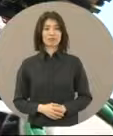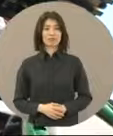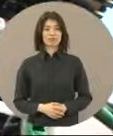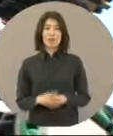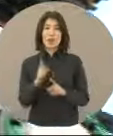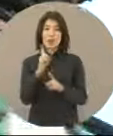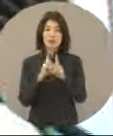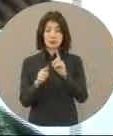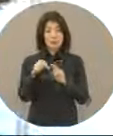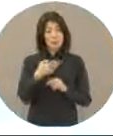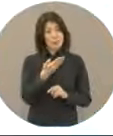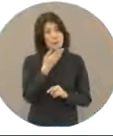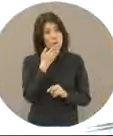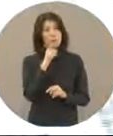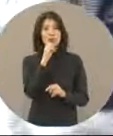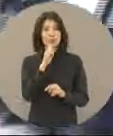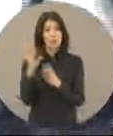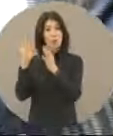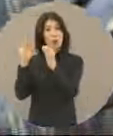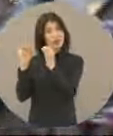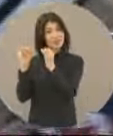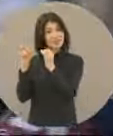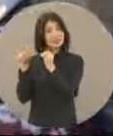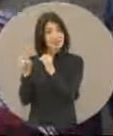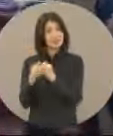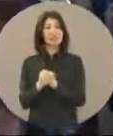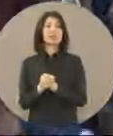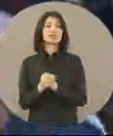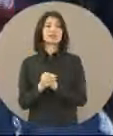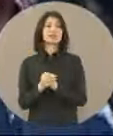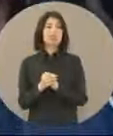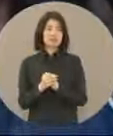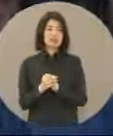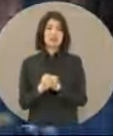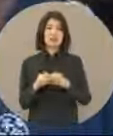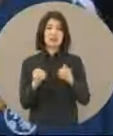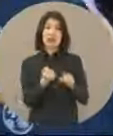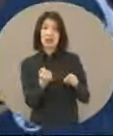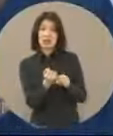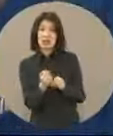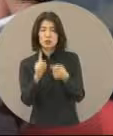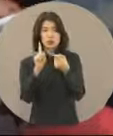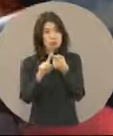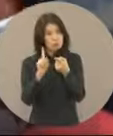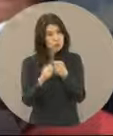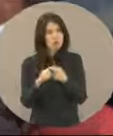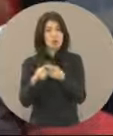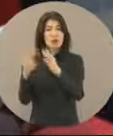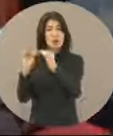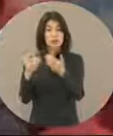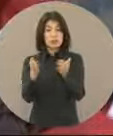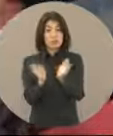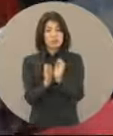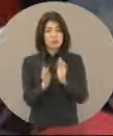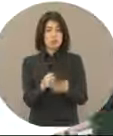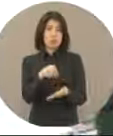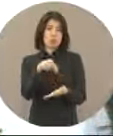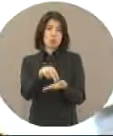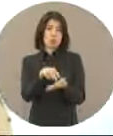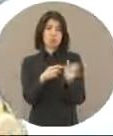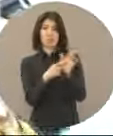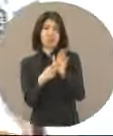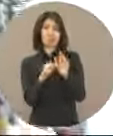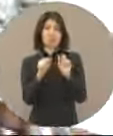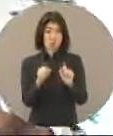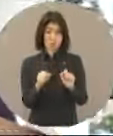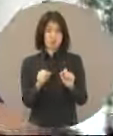川越祭りになくてはならないのが林です。山車には決まった流派の林連が乗り、代表する流派には大蔵